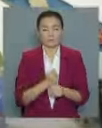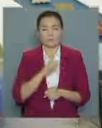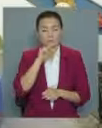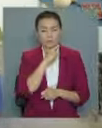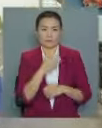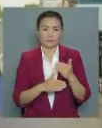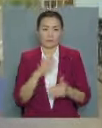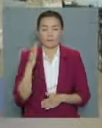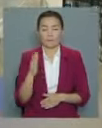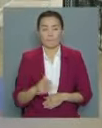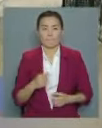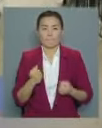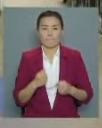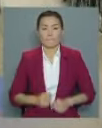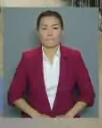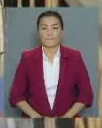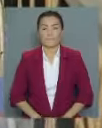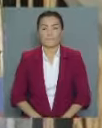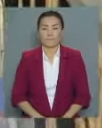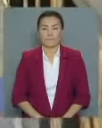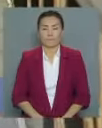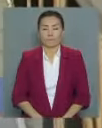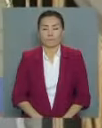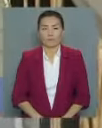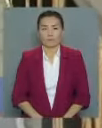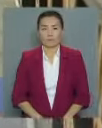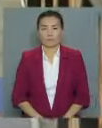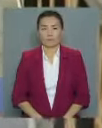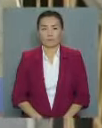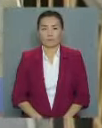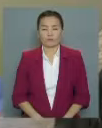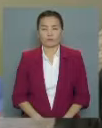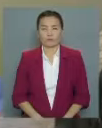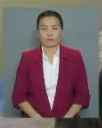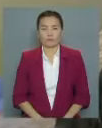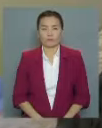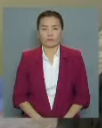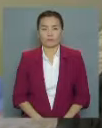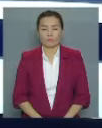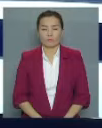экономикасының бұзылмас тынысы екені анық. Қайрат Самғат, Артур Ботпанов, жаңалықтар қызметі.